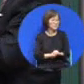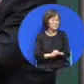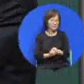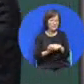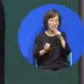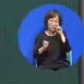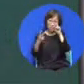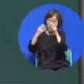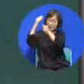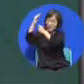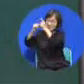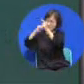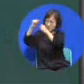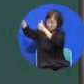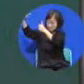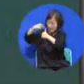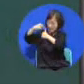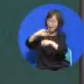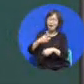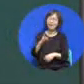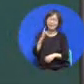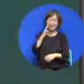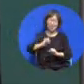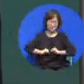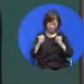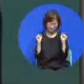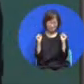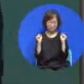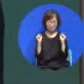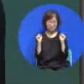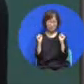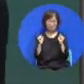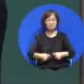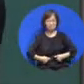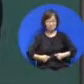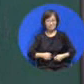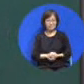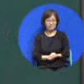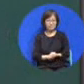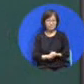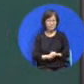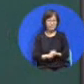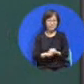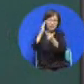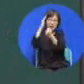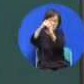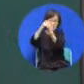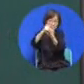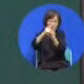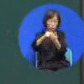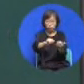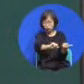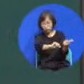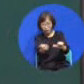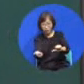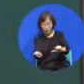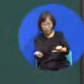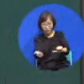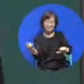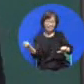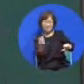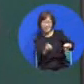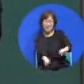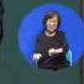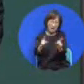순종할 수 있는 능력으로. And with the power so that you can obey to God. 죽은 자도 살릴 수 있는 생명의 하나님을